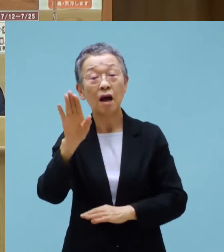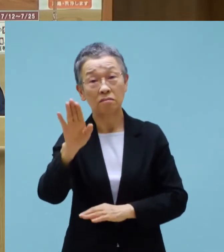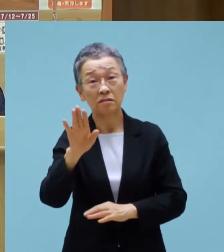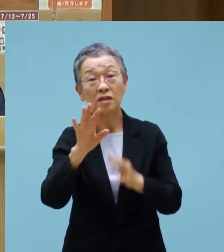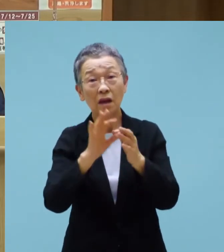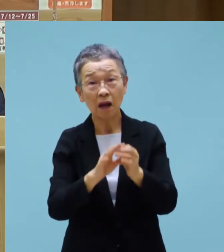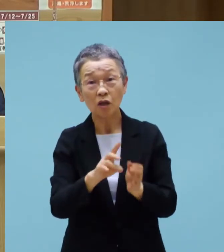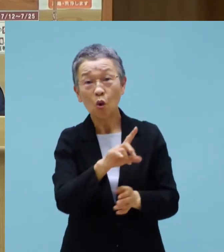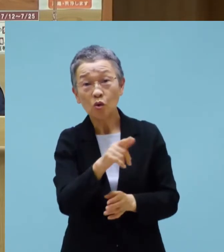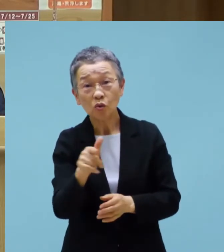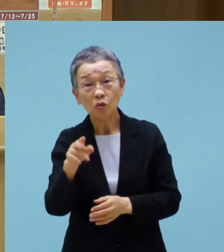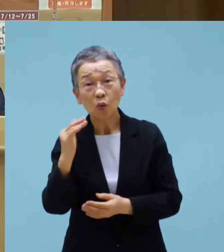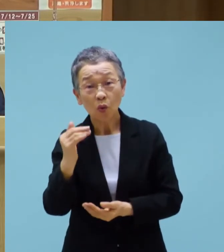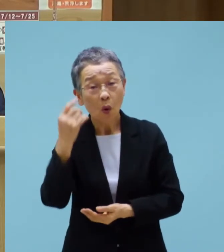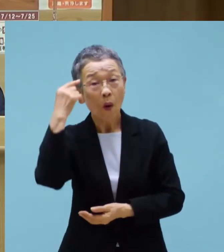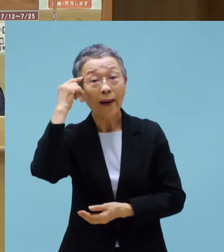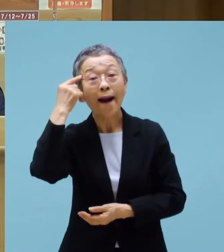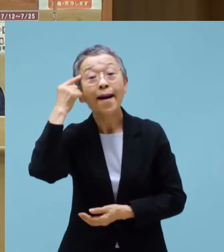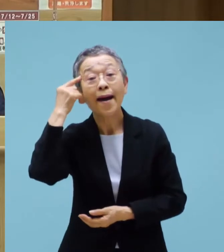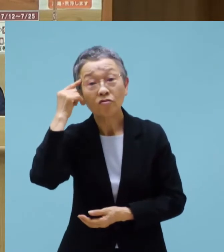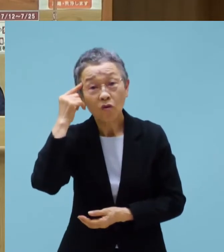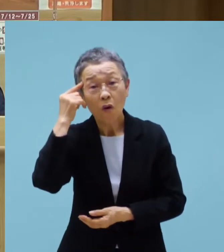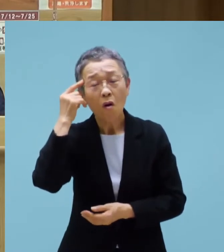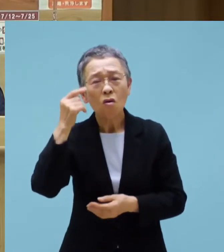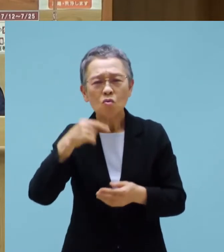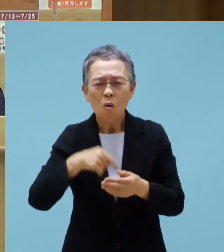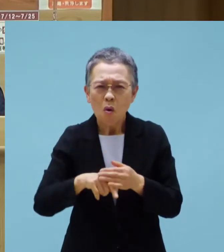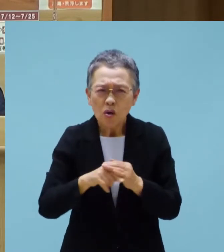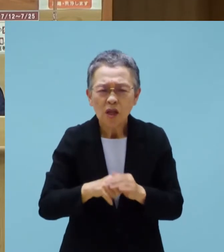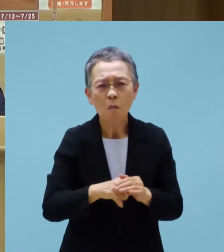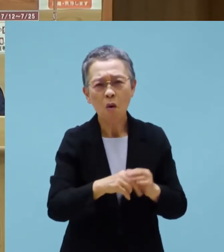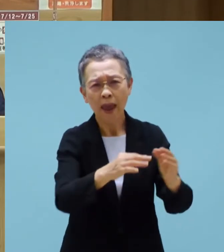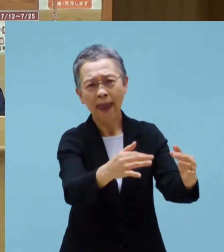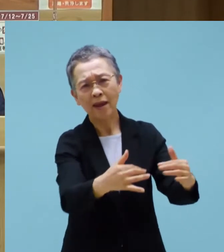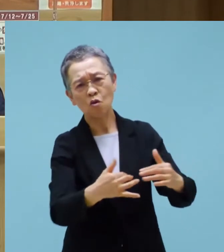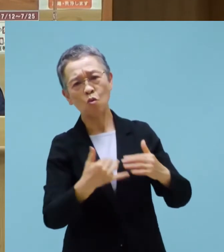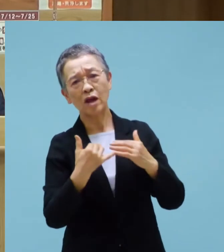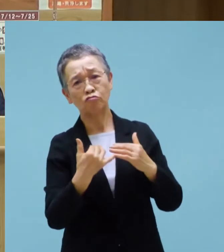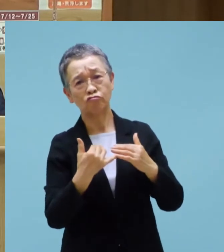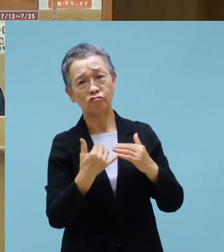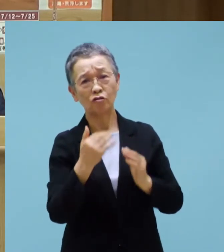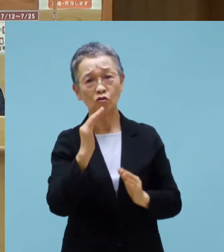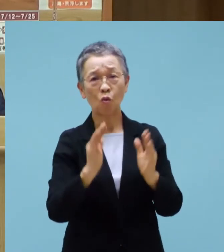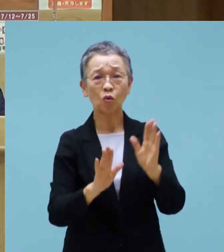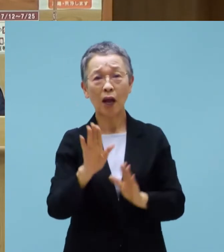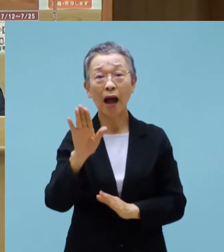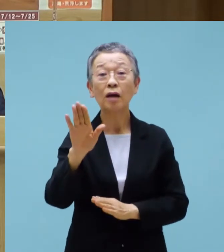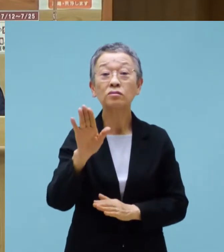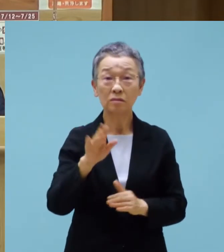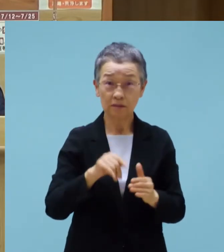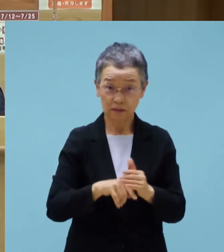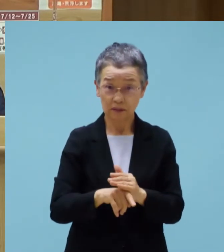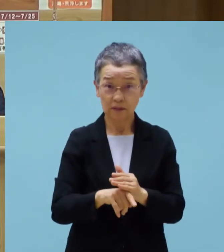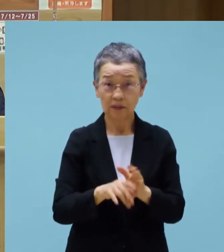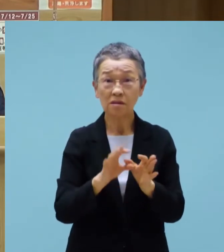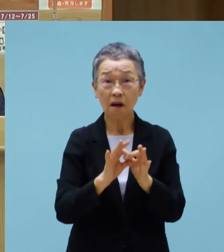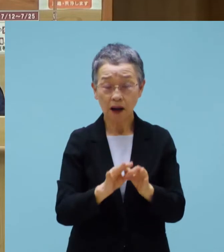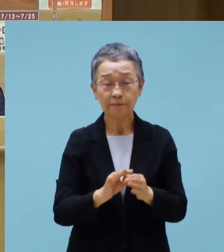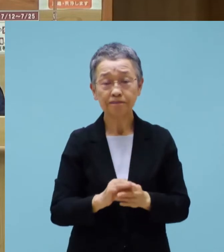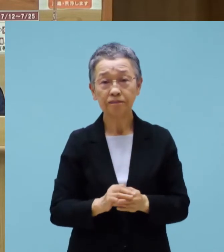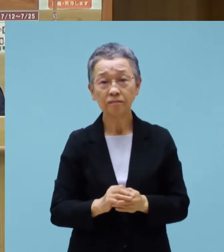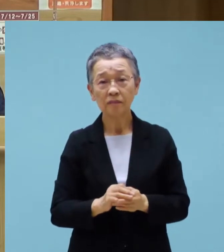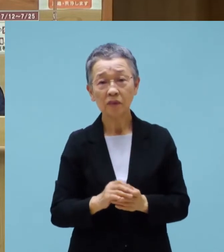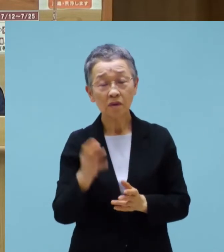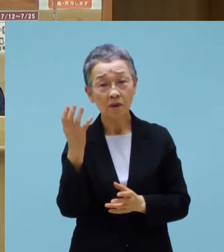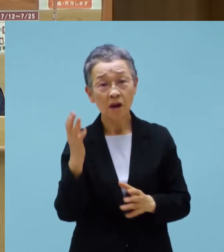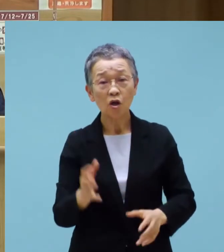考えるとどうしても影響を受けるというところがあります。ですので、そういったことを総合的に考